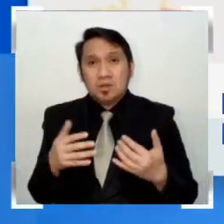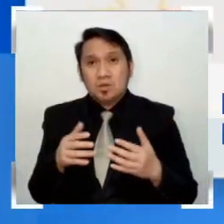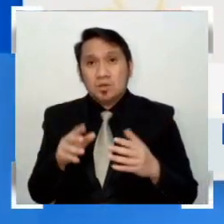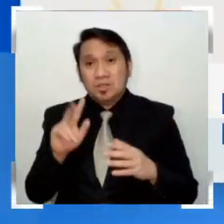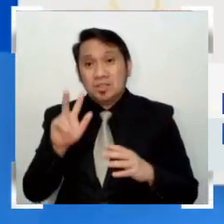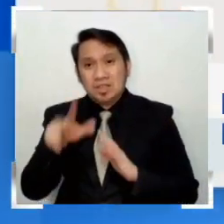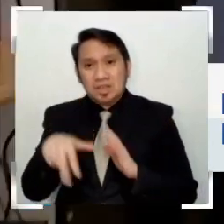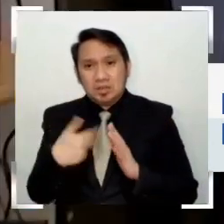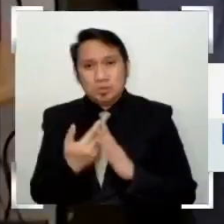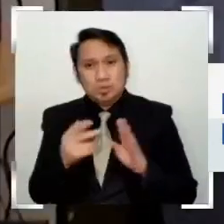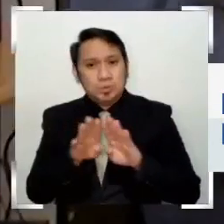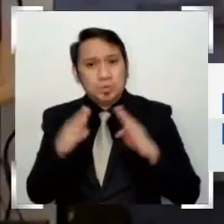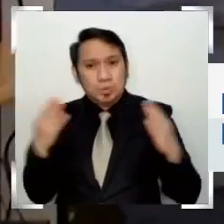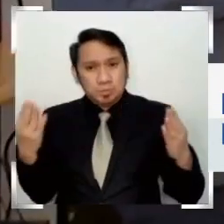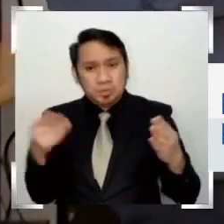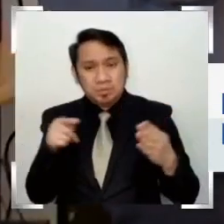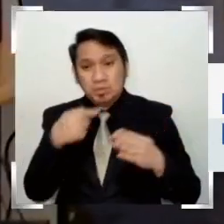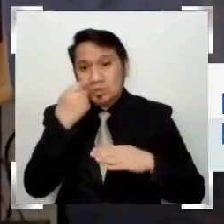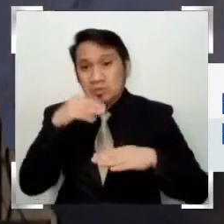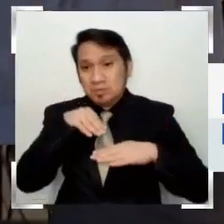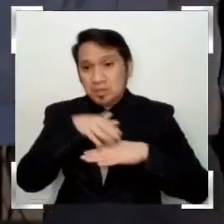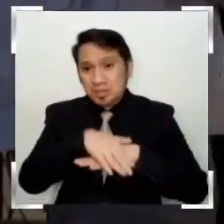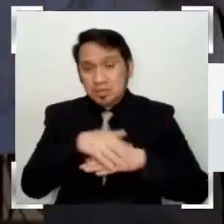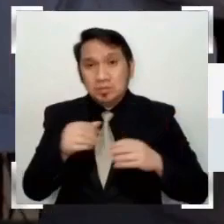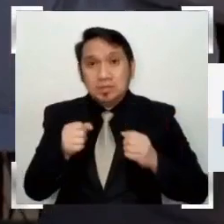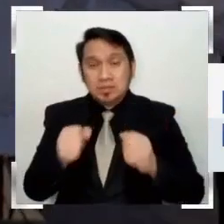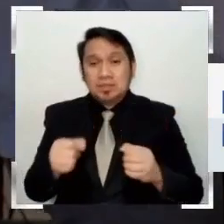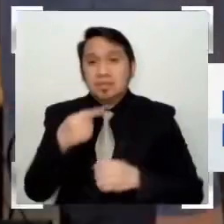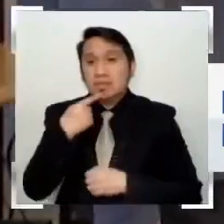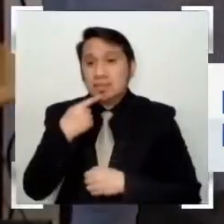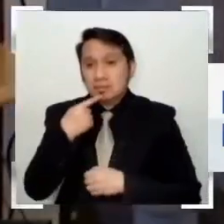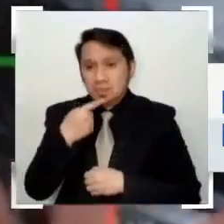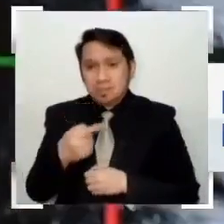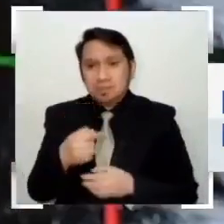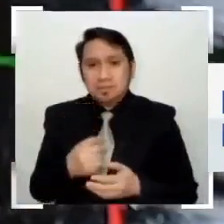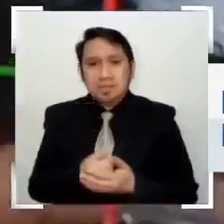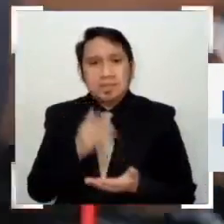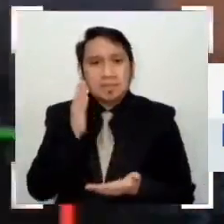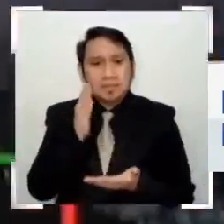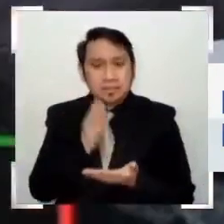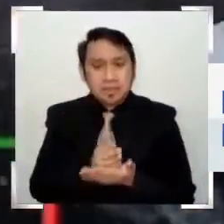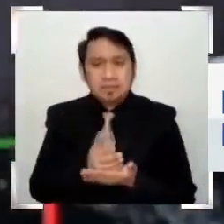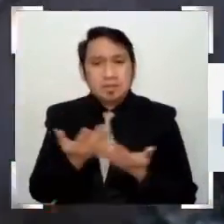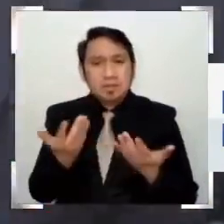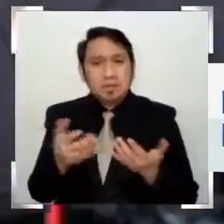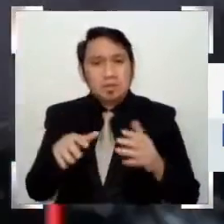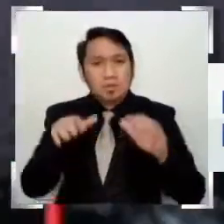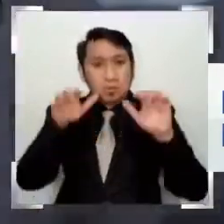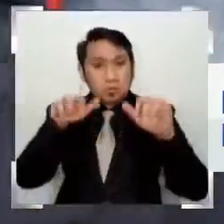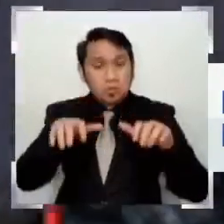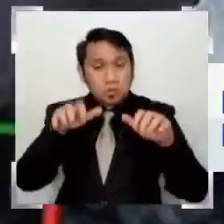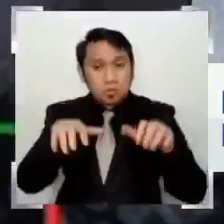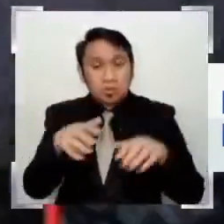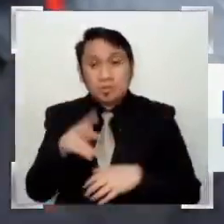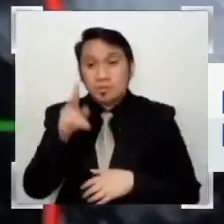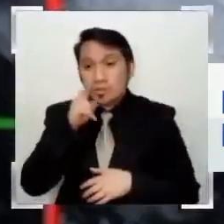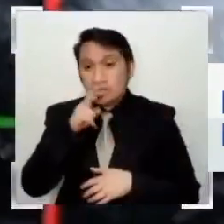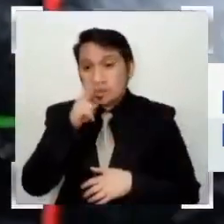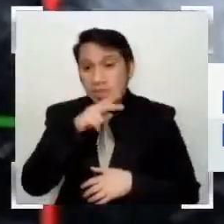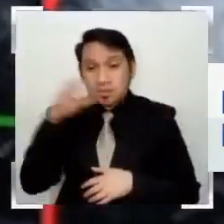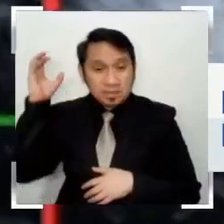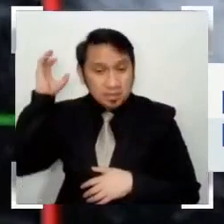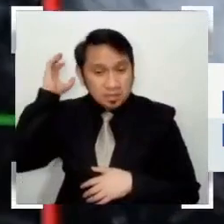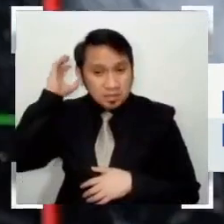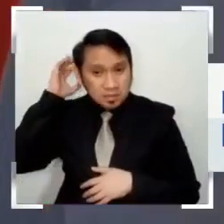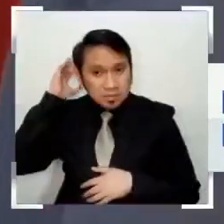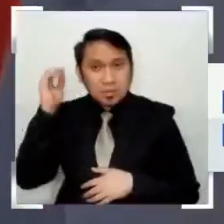kalsada roon. Sabi ng PAGASA, tumigil na raw ang halos magdamagang malalakas na ulan sa Visayas at Mindanao na ilang linggo nang inuulan